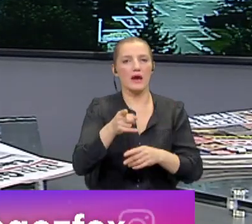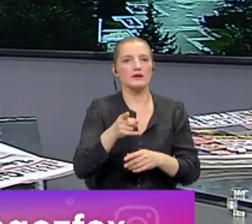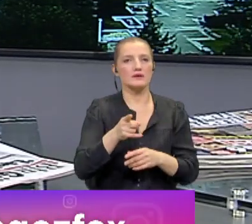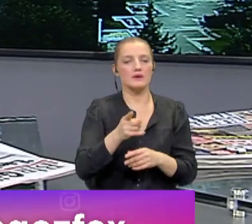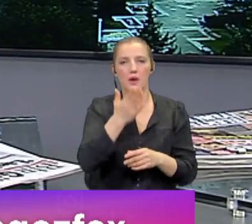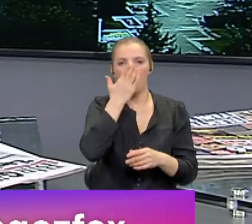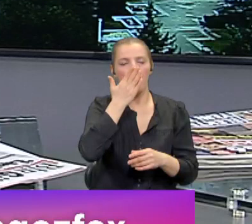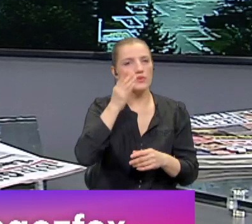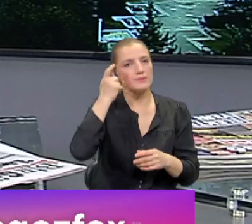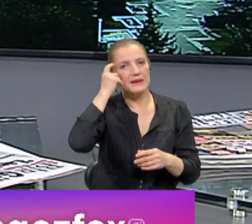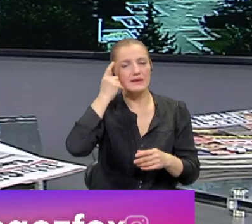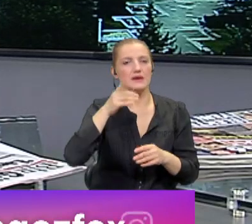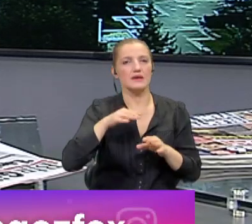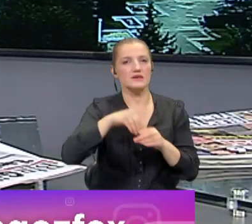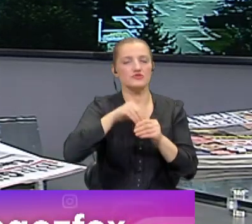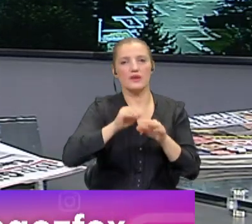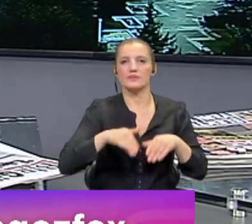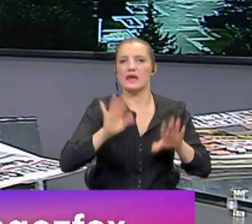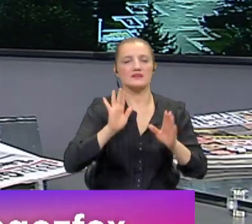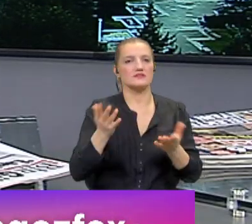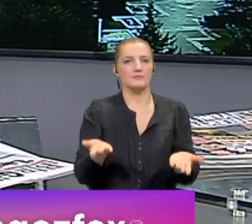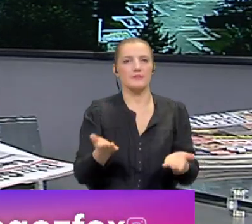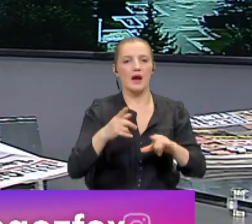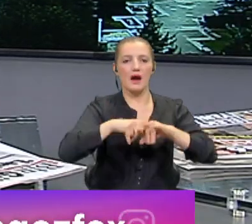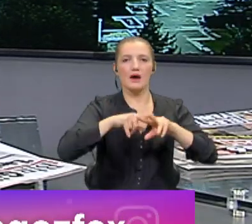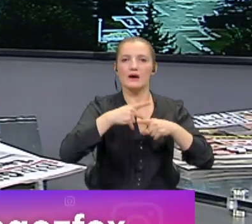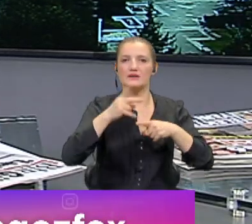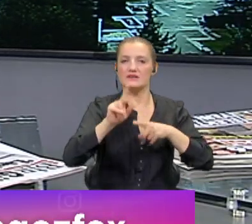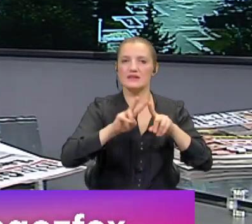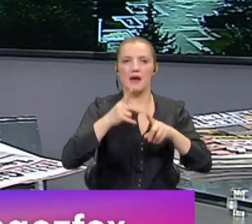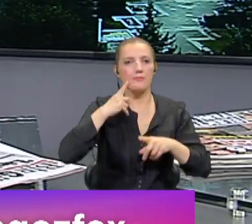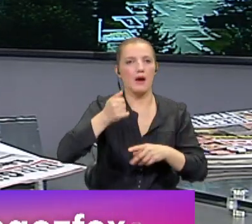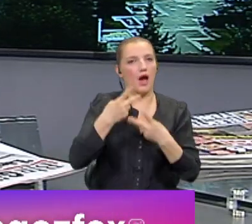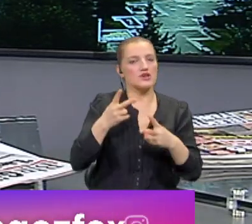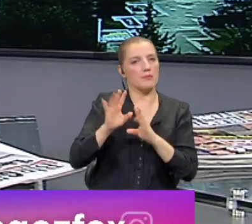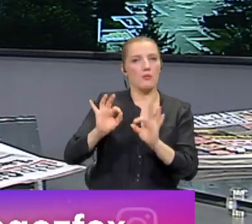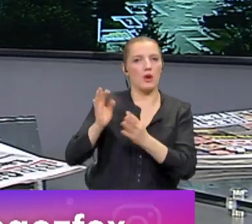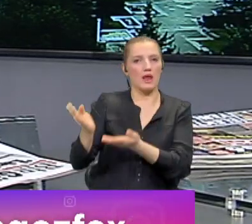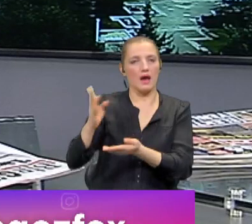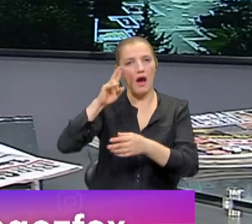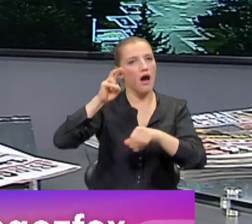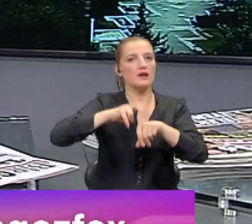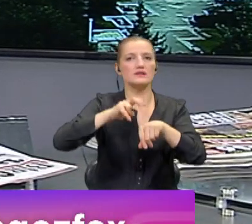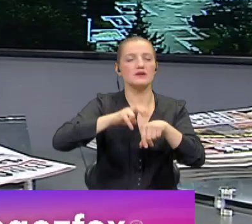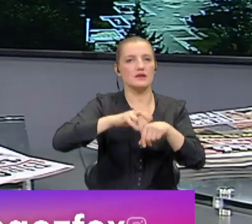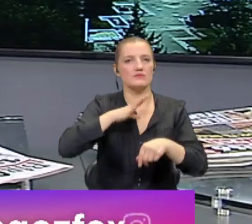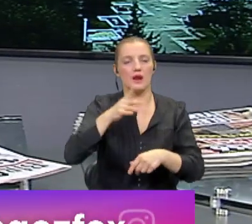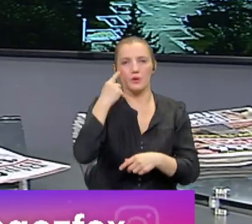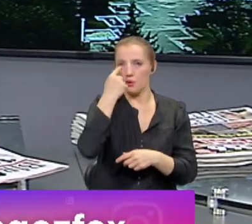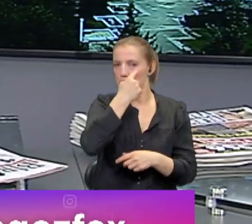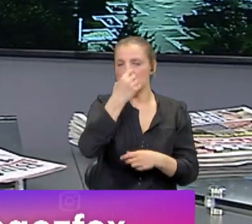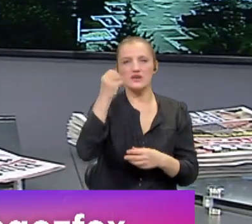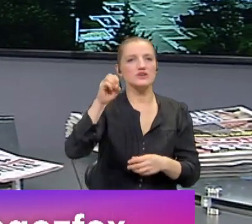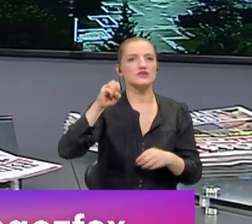öngörülebilirlik içinde değiliz maalesef hazine bakanın açıklamaları böyleydi hatırlatmalar var tabii ki gözündeki